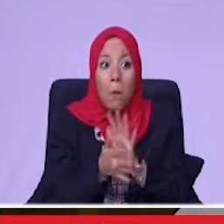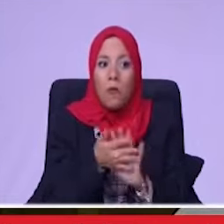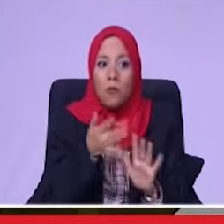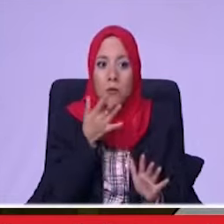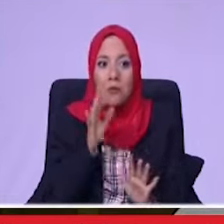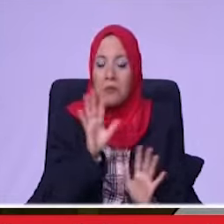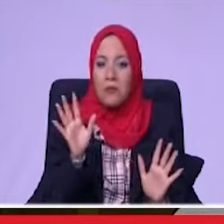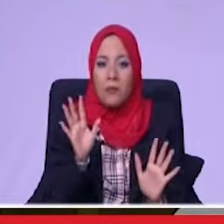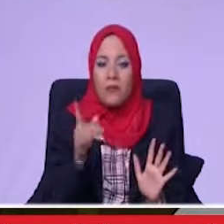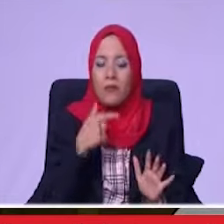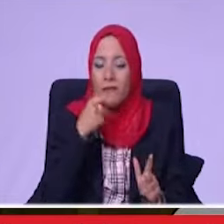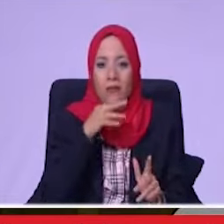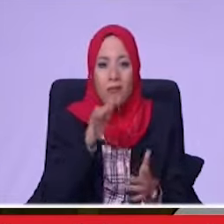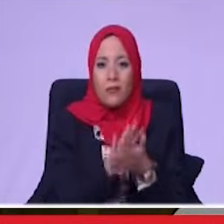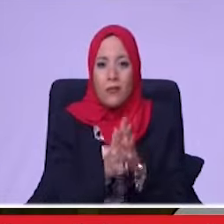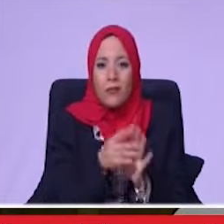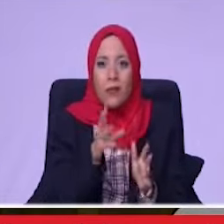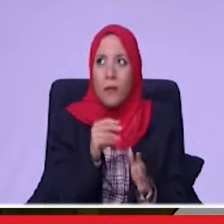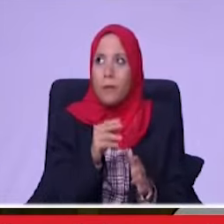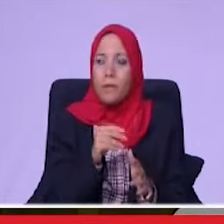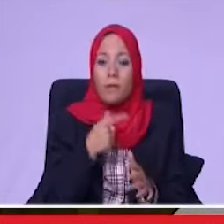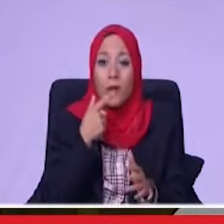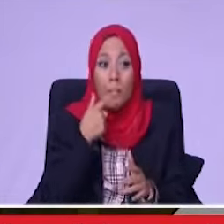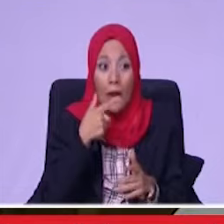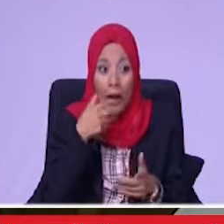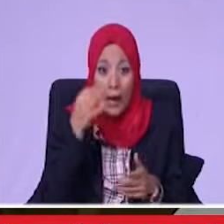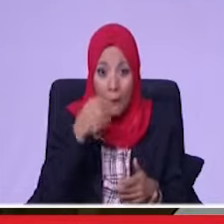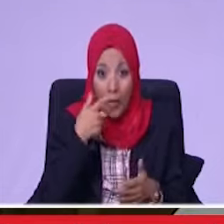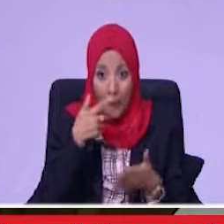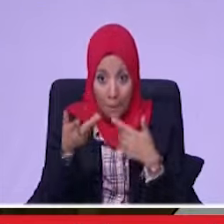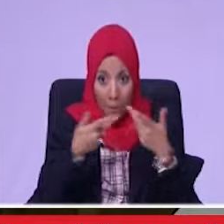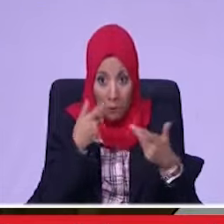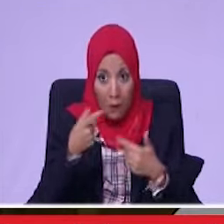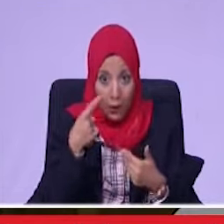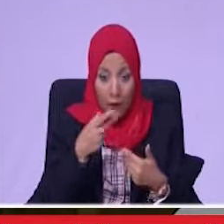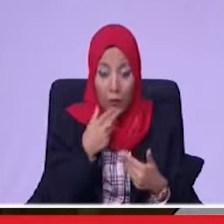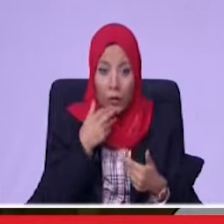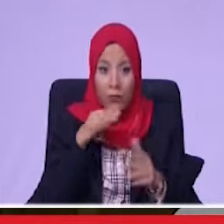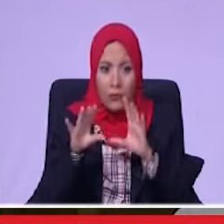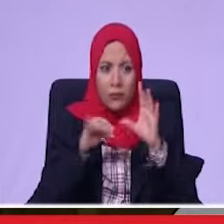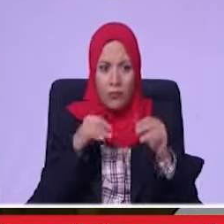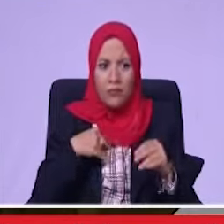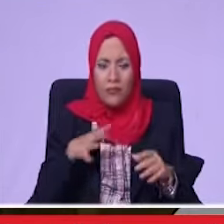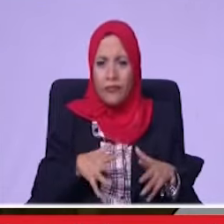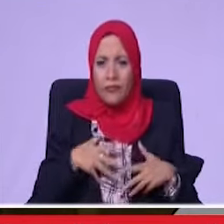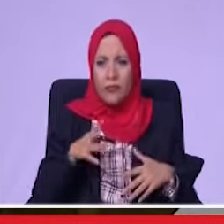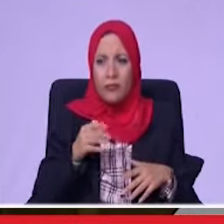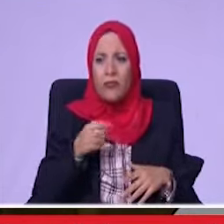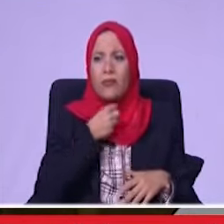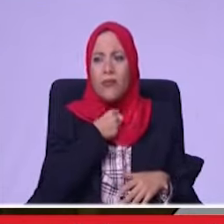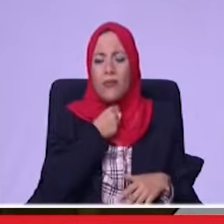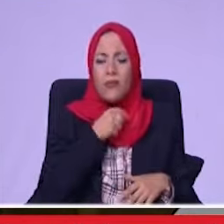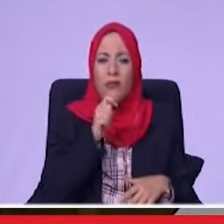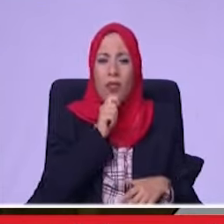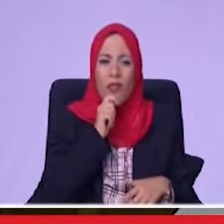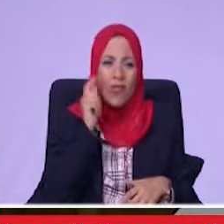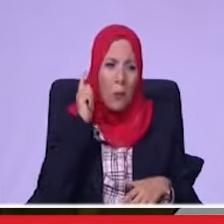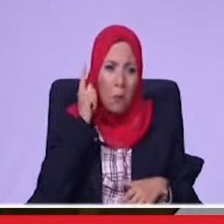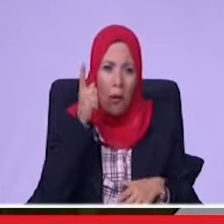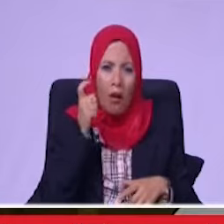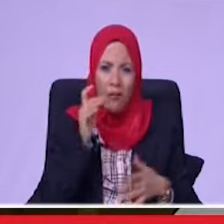ما بيقدرش يتكلم بشكل طبيعي، وبعد ما أصبح بيعاني أيضا من ضعف في السمع.